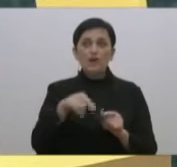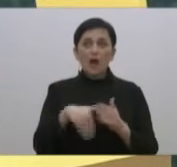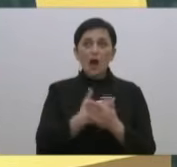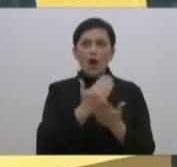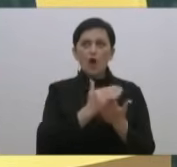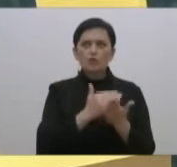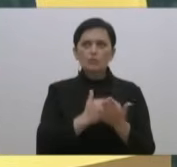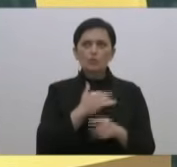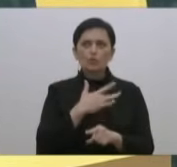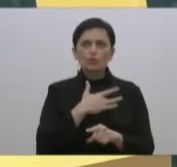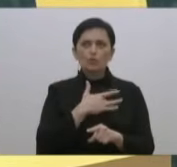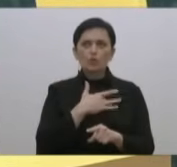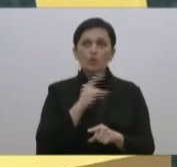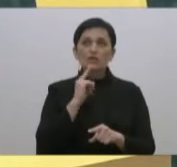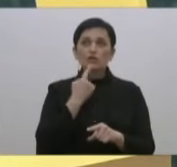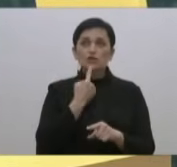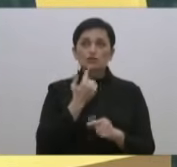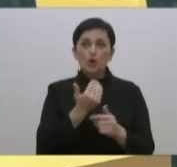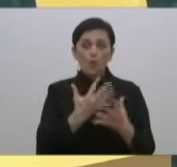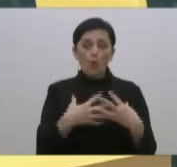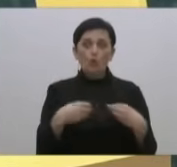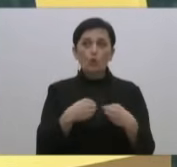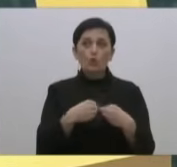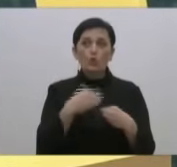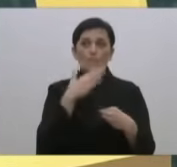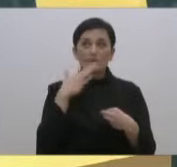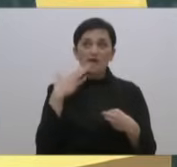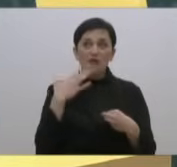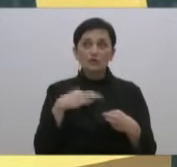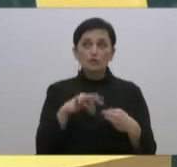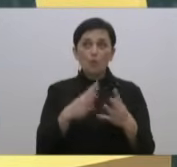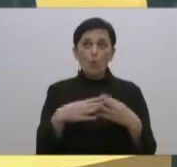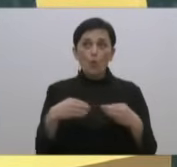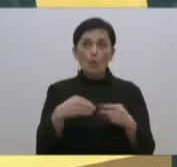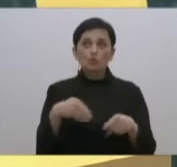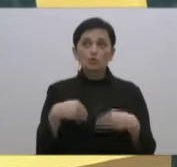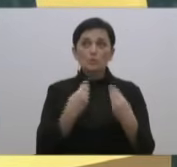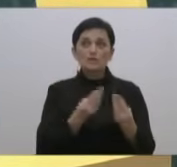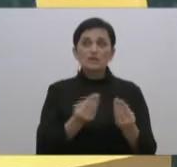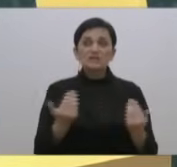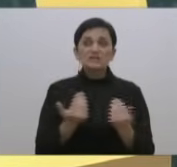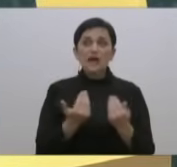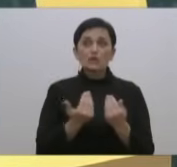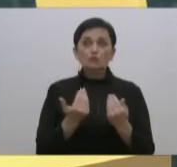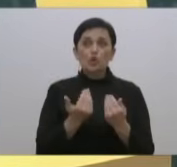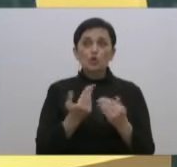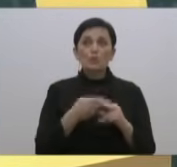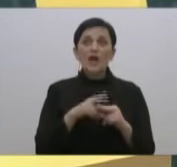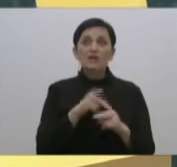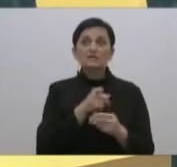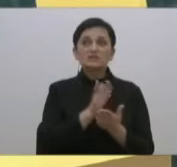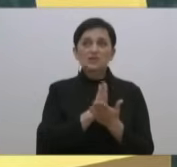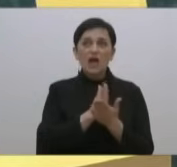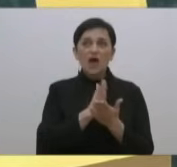Akali program, or Gulis Mops, Shetrobul, Ojahis, Bravo Chulian, Ojahebs, Mietzet, Satsho Rebelli, Ta Esa